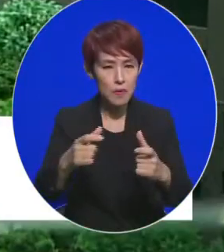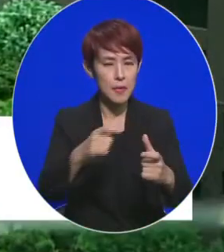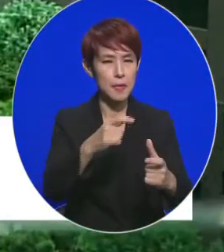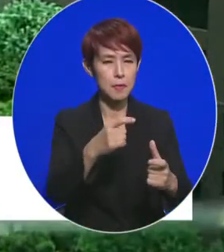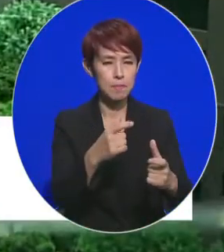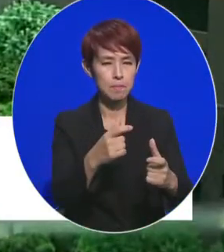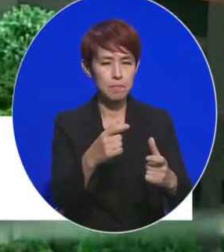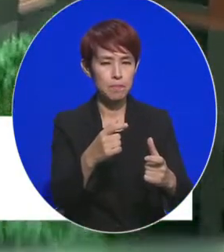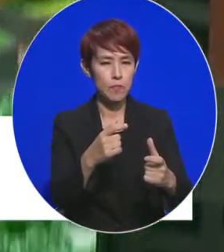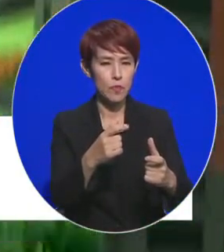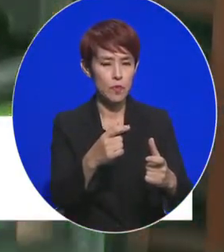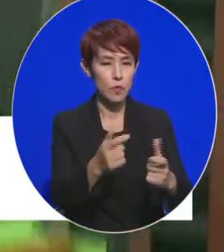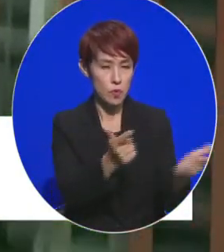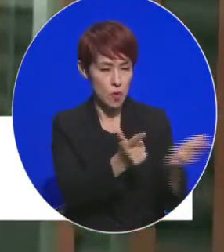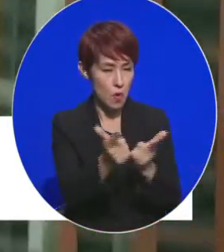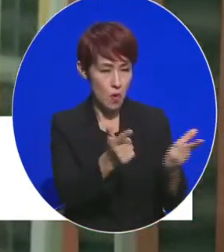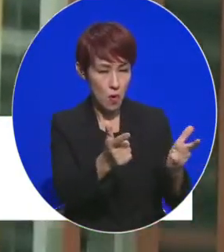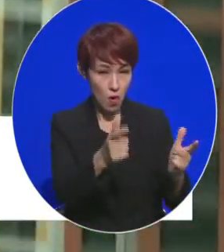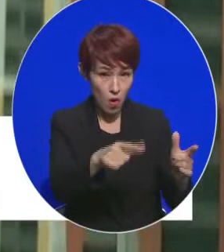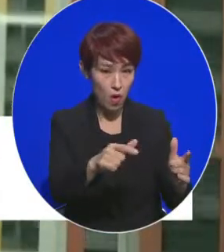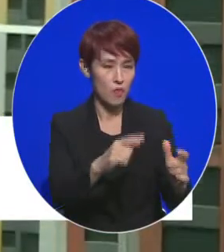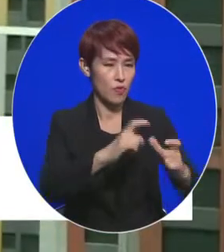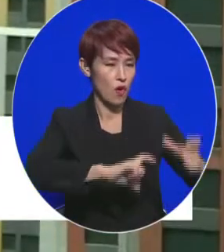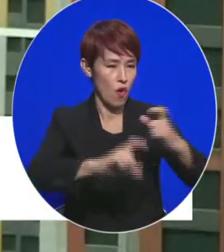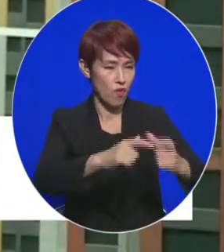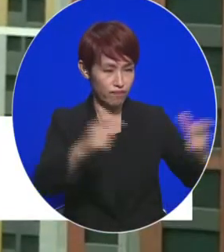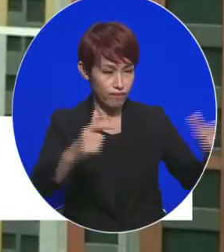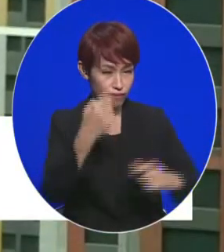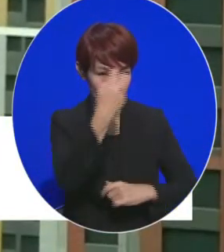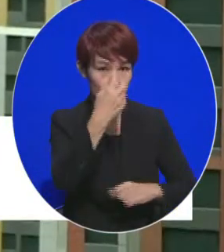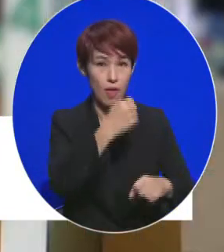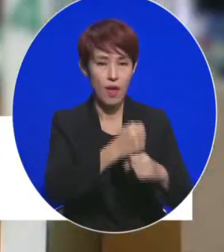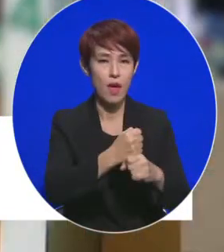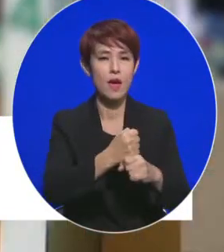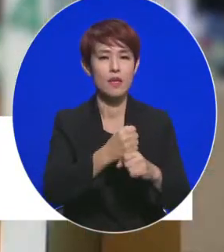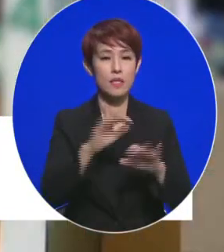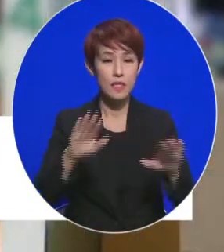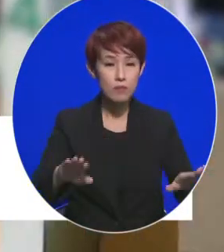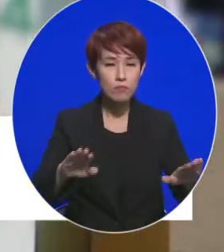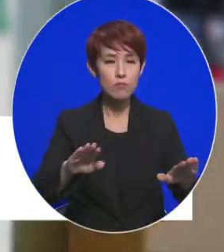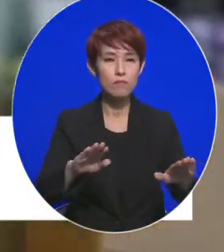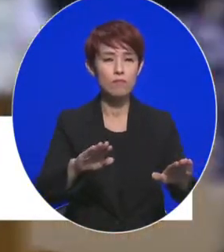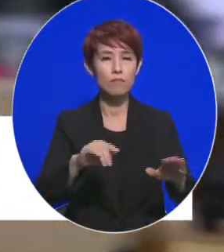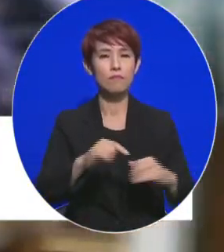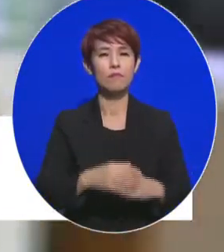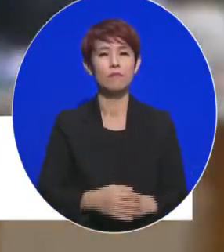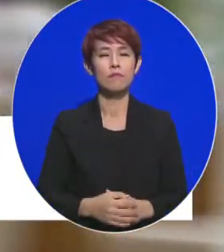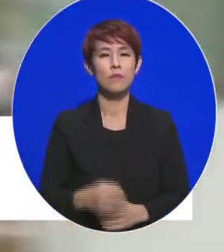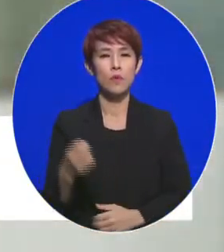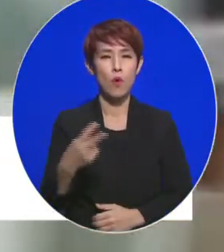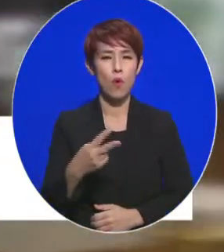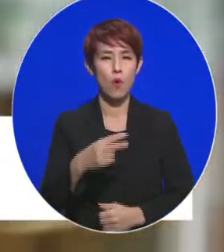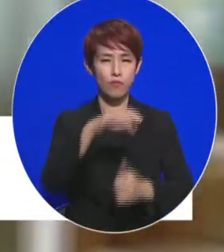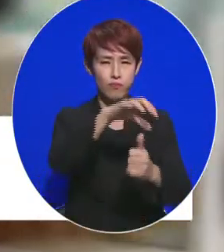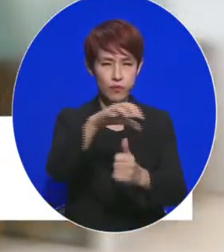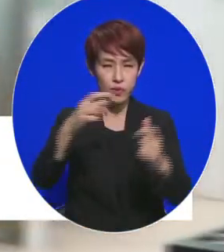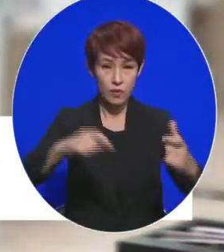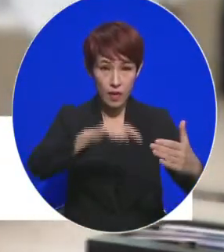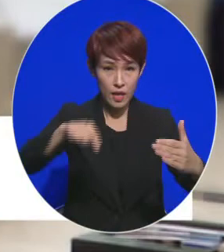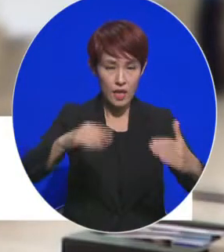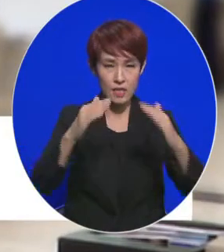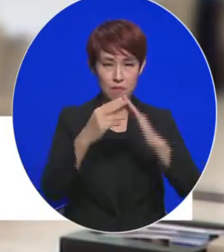당첨자의 기존 주택 처분기한을 현재 6개월에서 2년으로 연장하기로 했습니다 또 규제지역 내